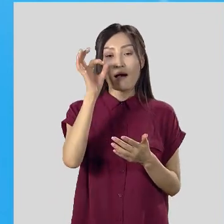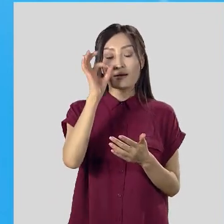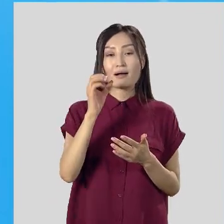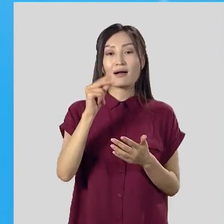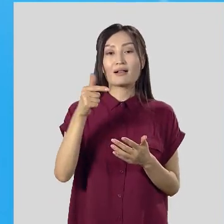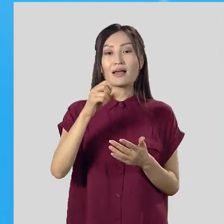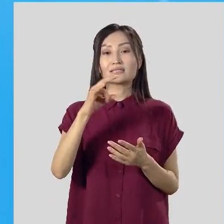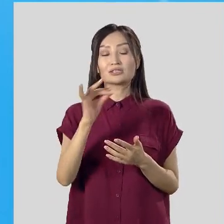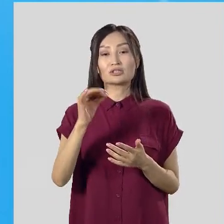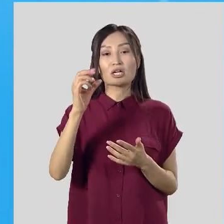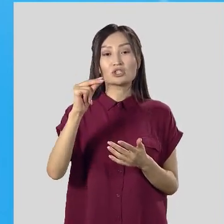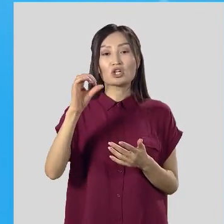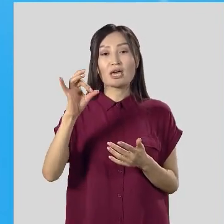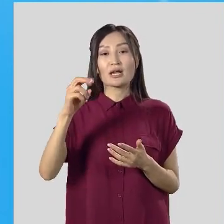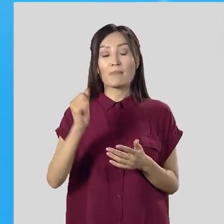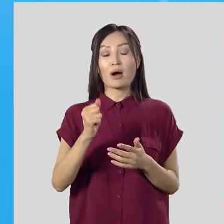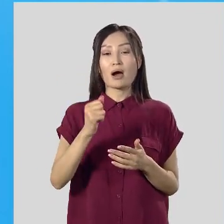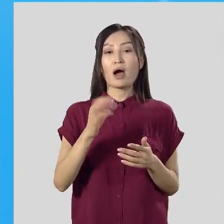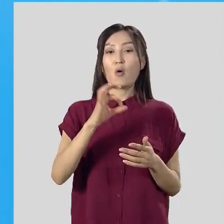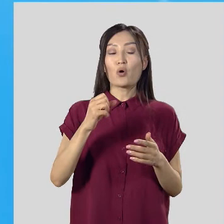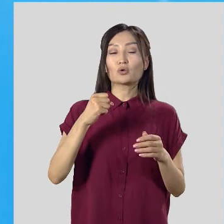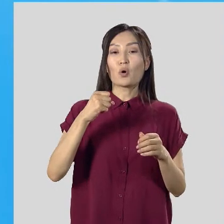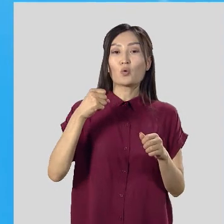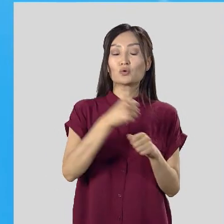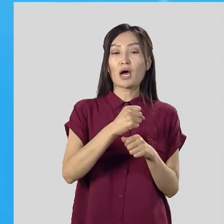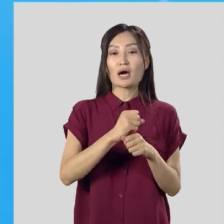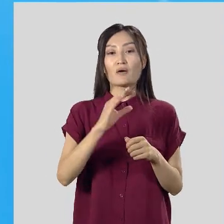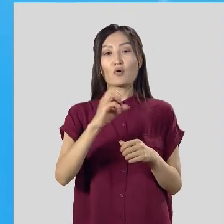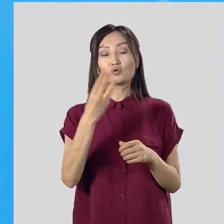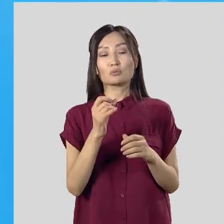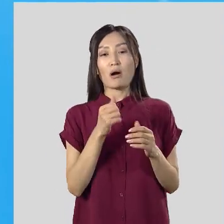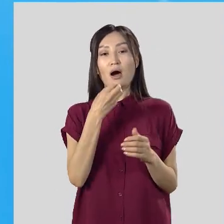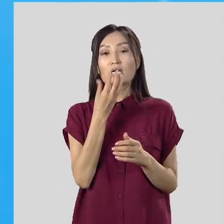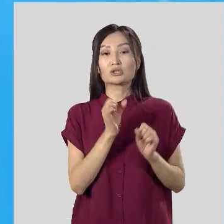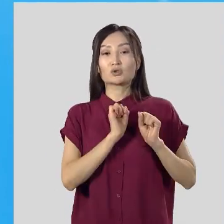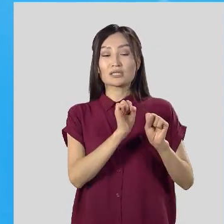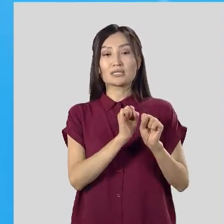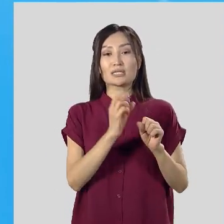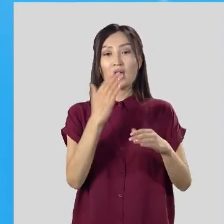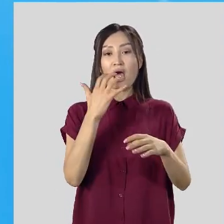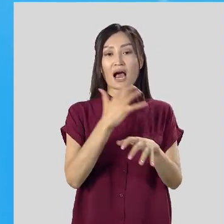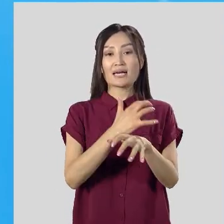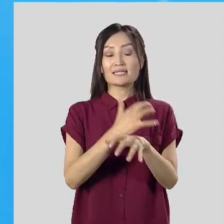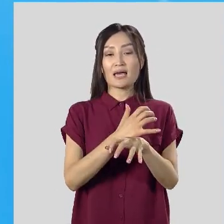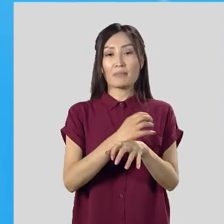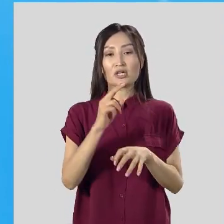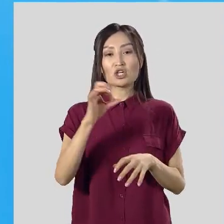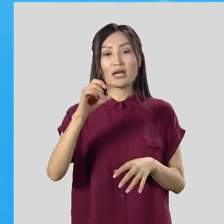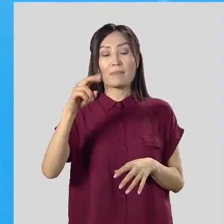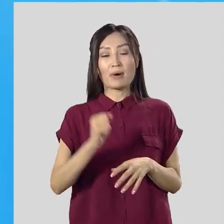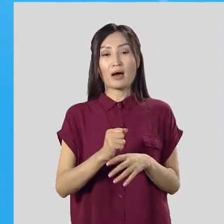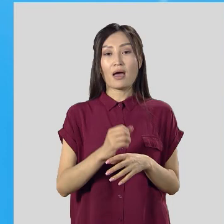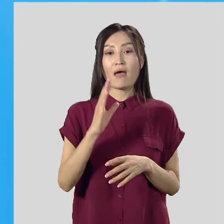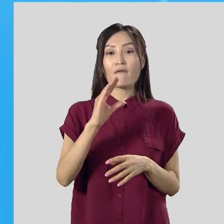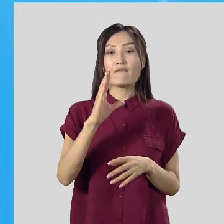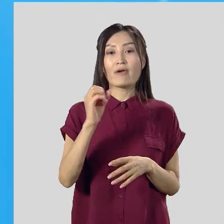черепа. От ударов и ушибов они хорошо защищены костями черепа.